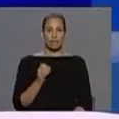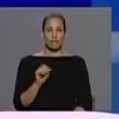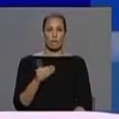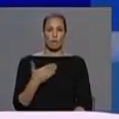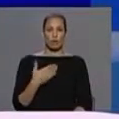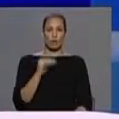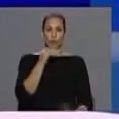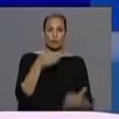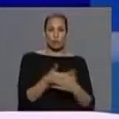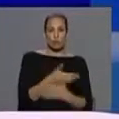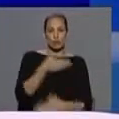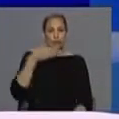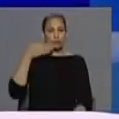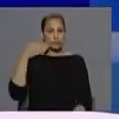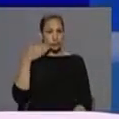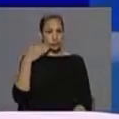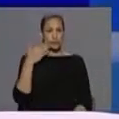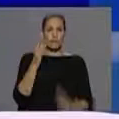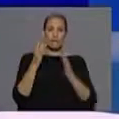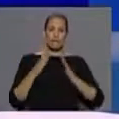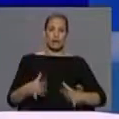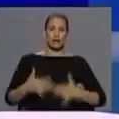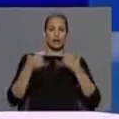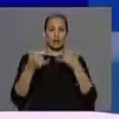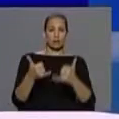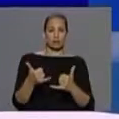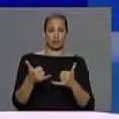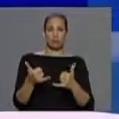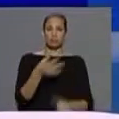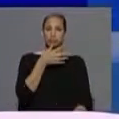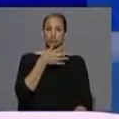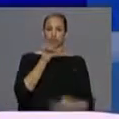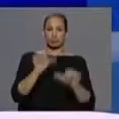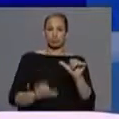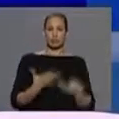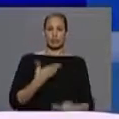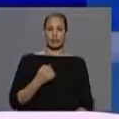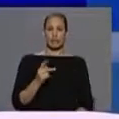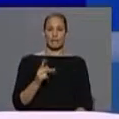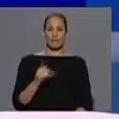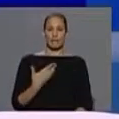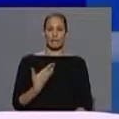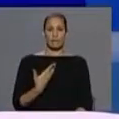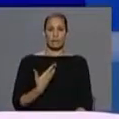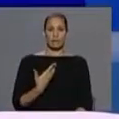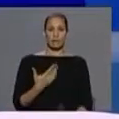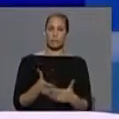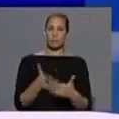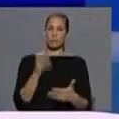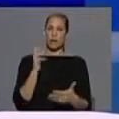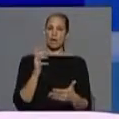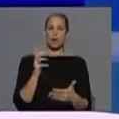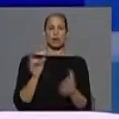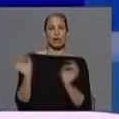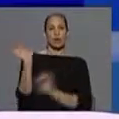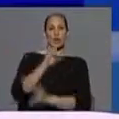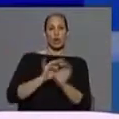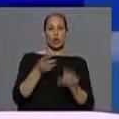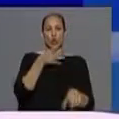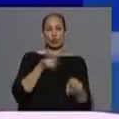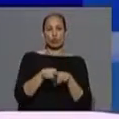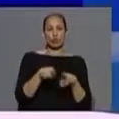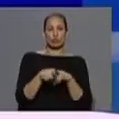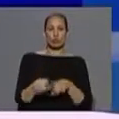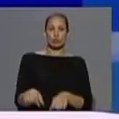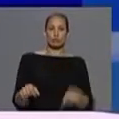intrusion preferisce david sassoli stecco cui norme e norme etiche 2 rottuta socialista il suo tutta tua